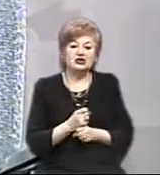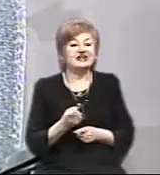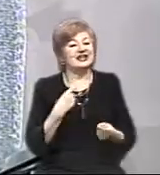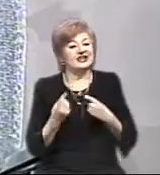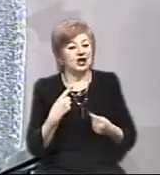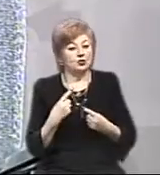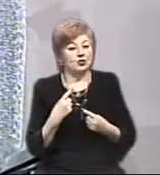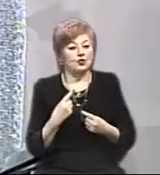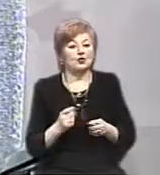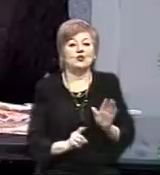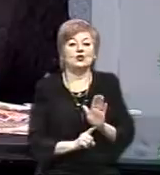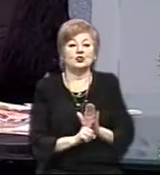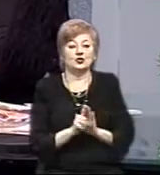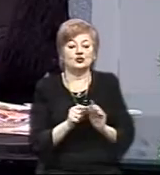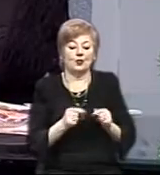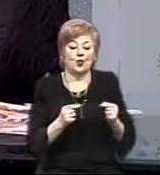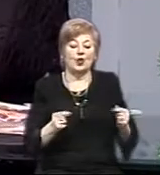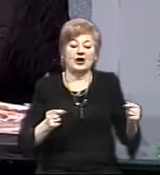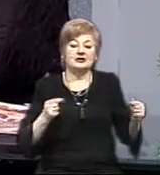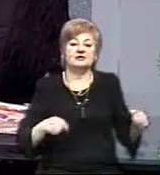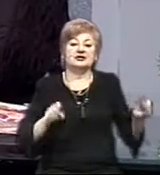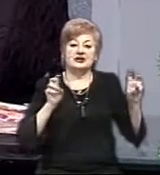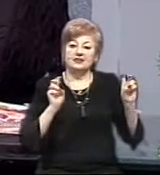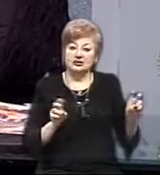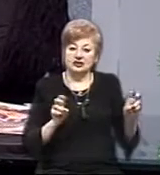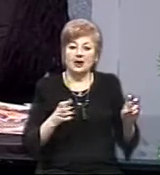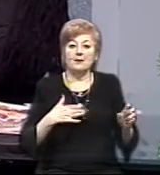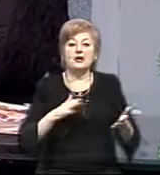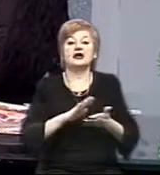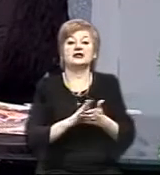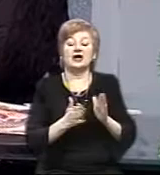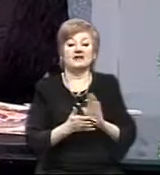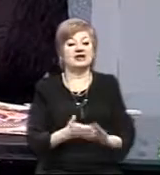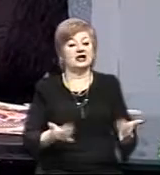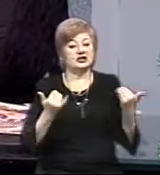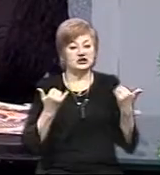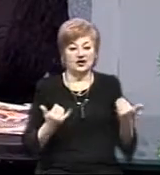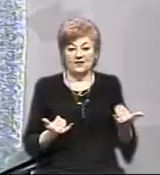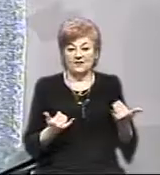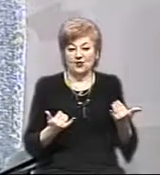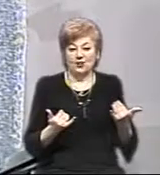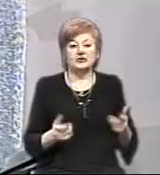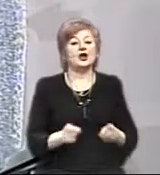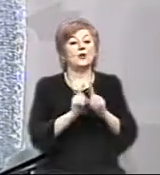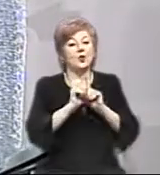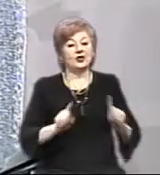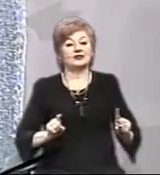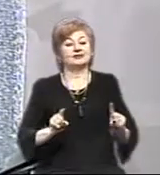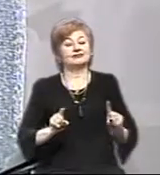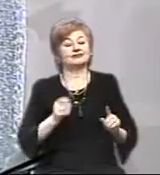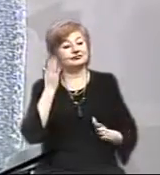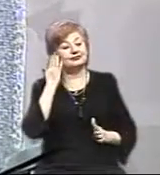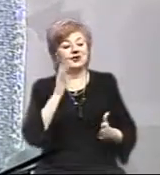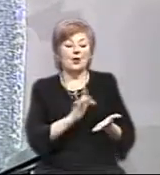вами трошки урізноманітнювати народні традиції, бо ми домовили сьогодні в оригінальний спосіб поворожити.